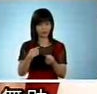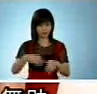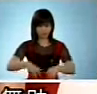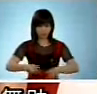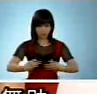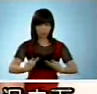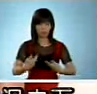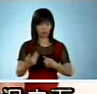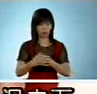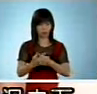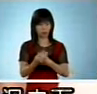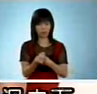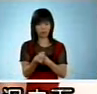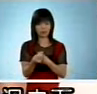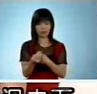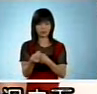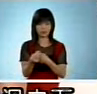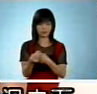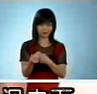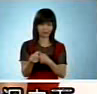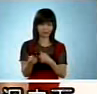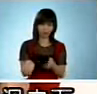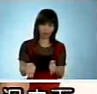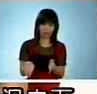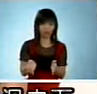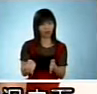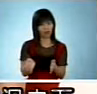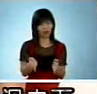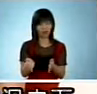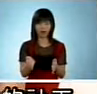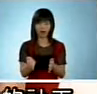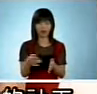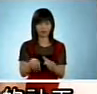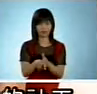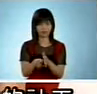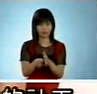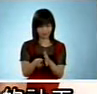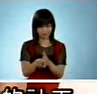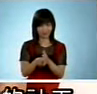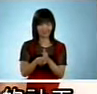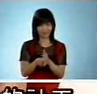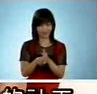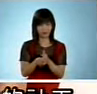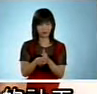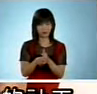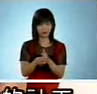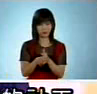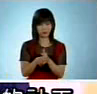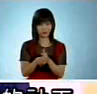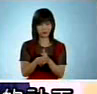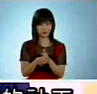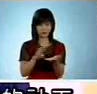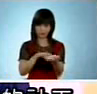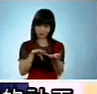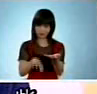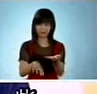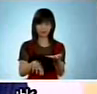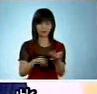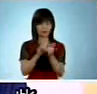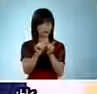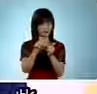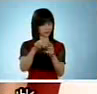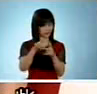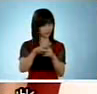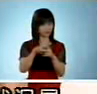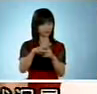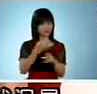慌乱无助、最毫无头绪的状况之下， 是是， 那就是透过医院的社工，让